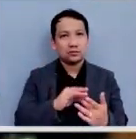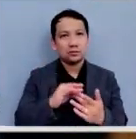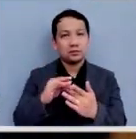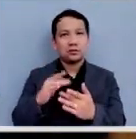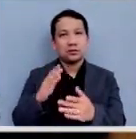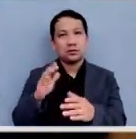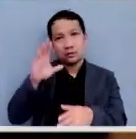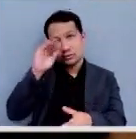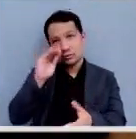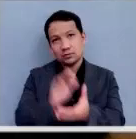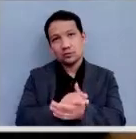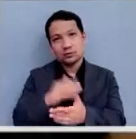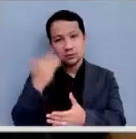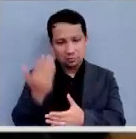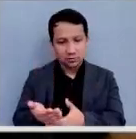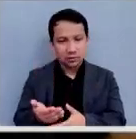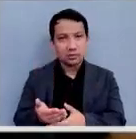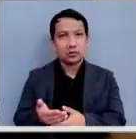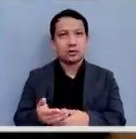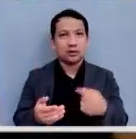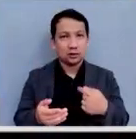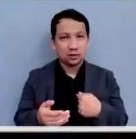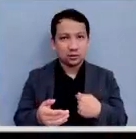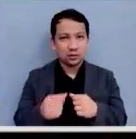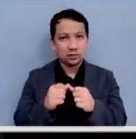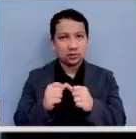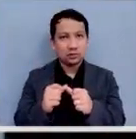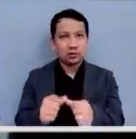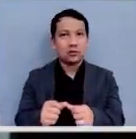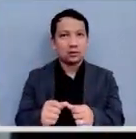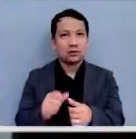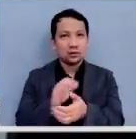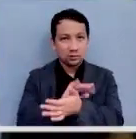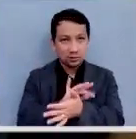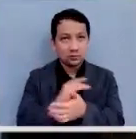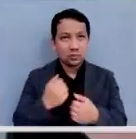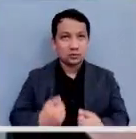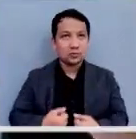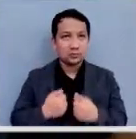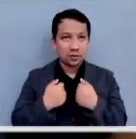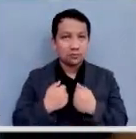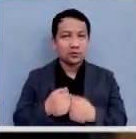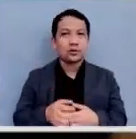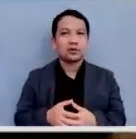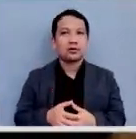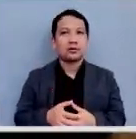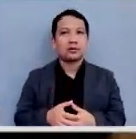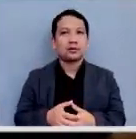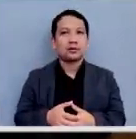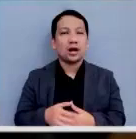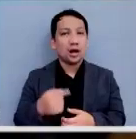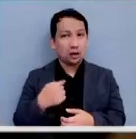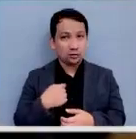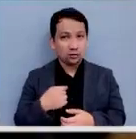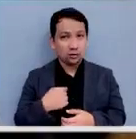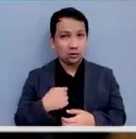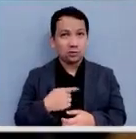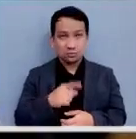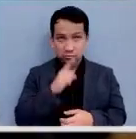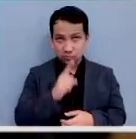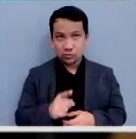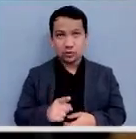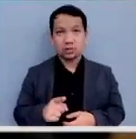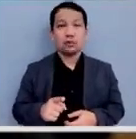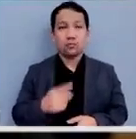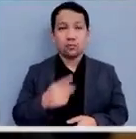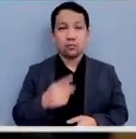my husband passed away. And I was also a COVID-19 victim. I was a severe COVID